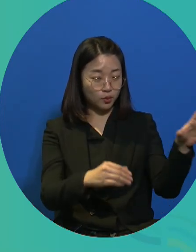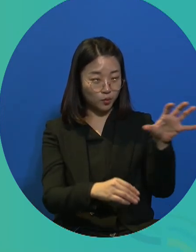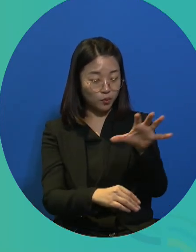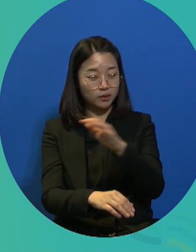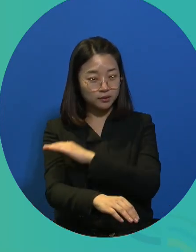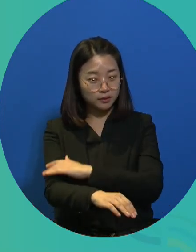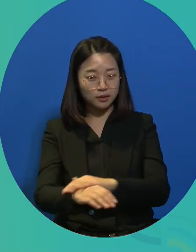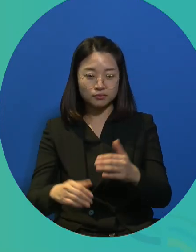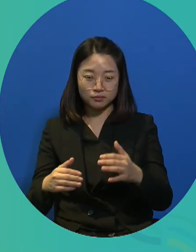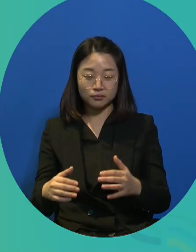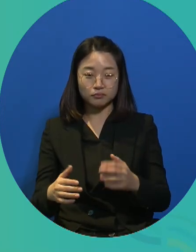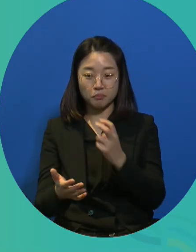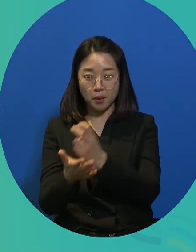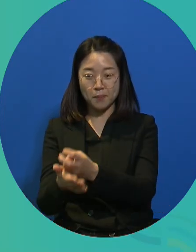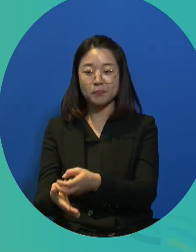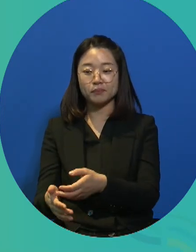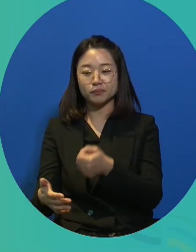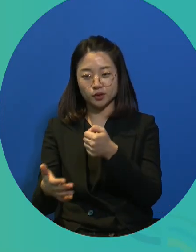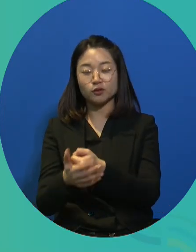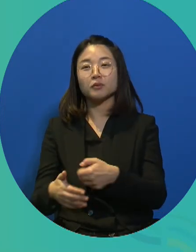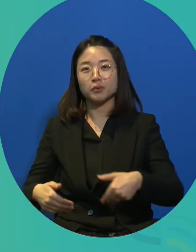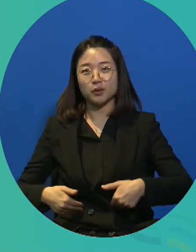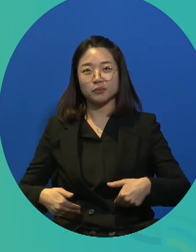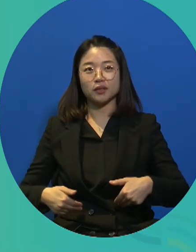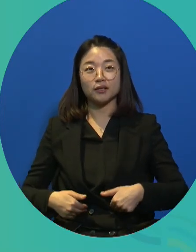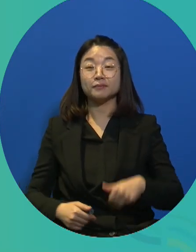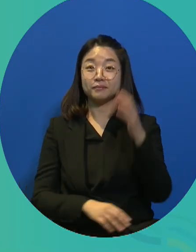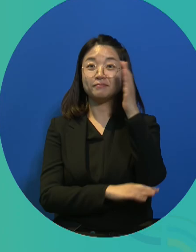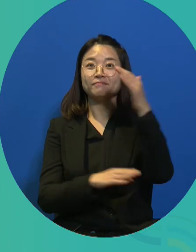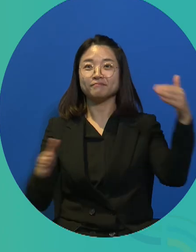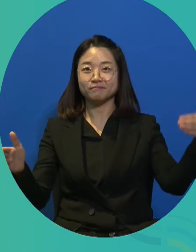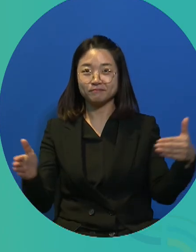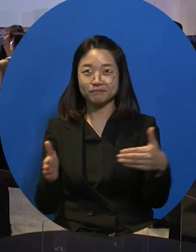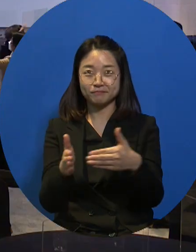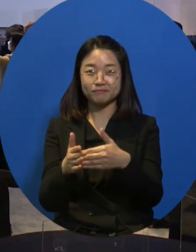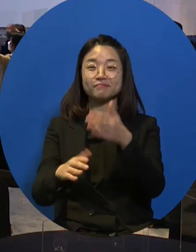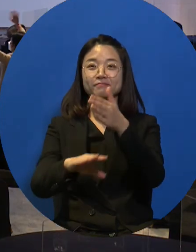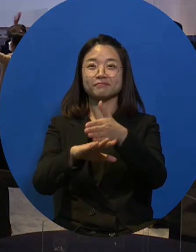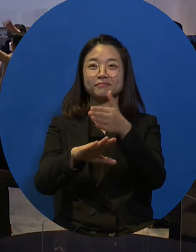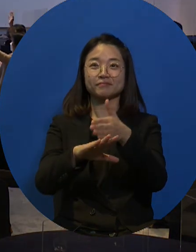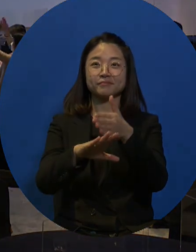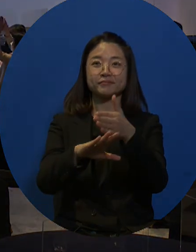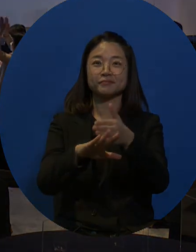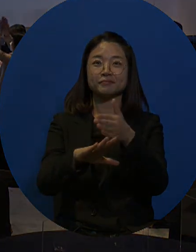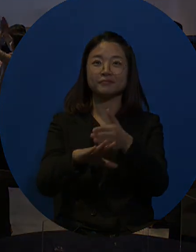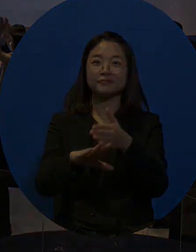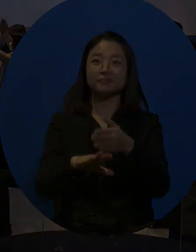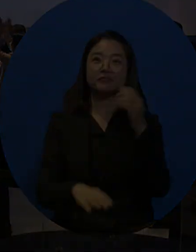함께 연대해 주시길 또 당부드리면서 이 자리 마무리 짓도록 하겠습니다. 감사합니다.